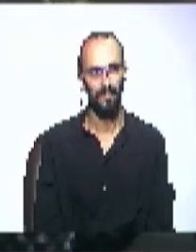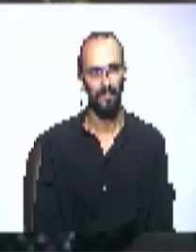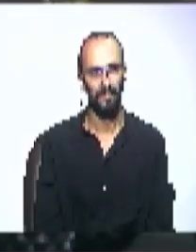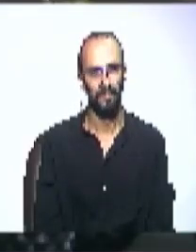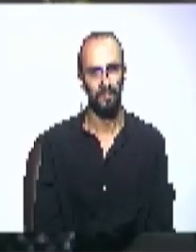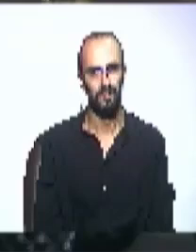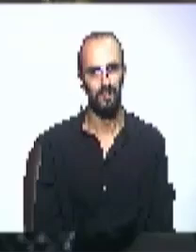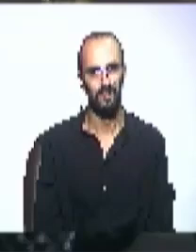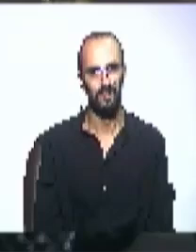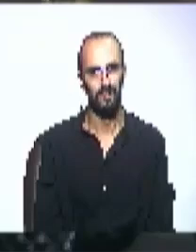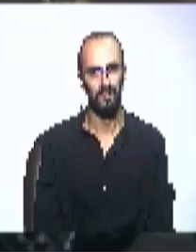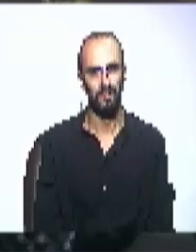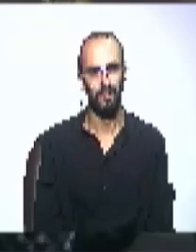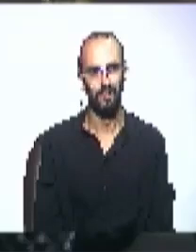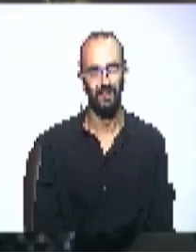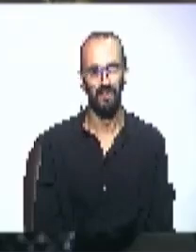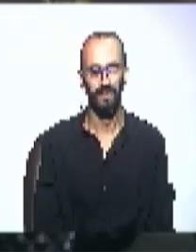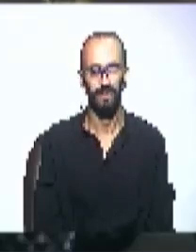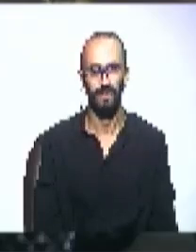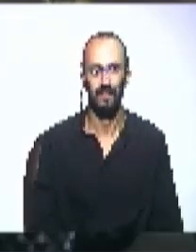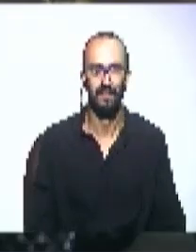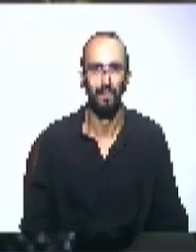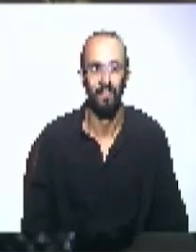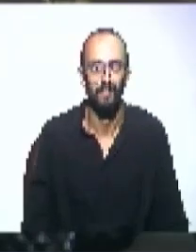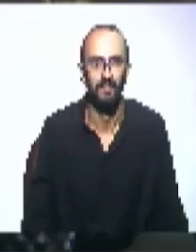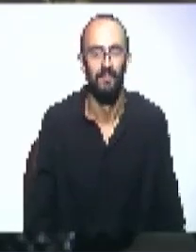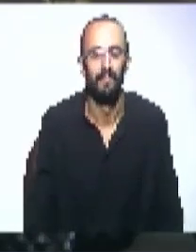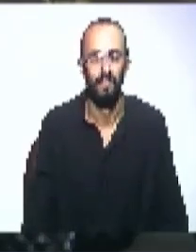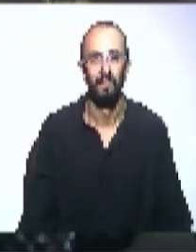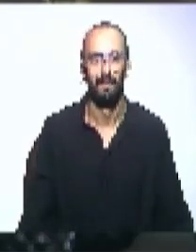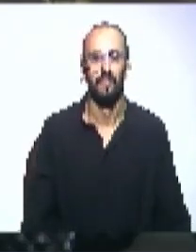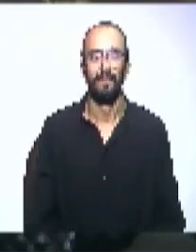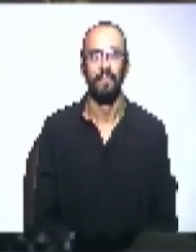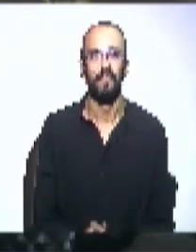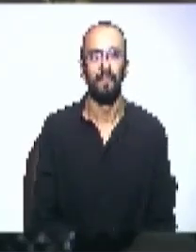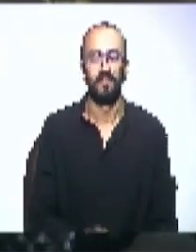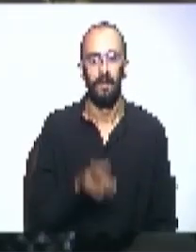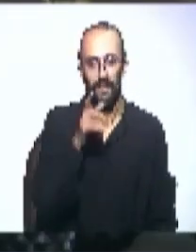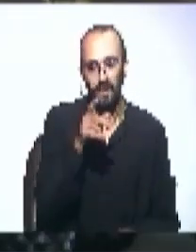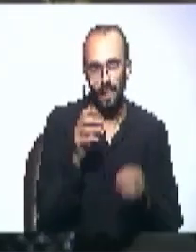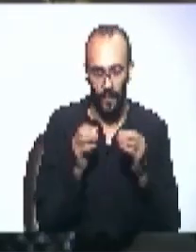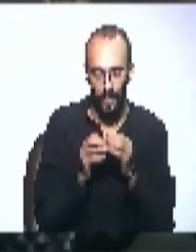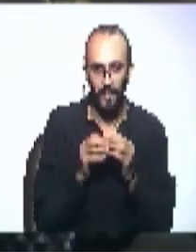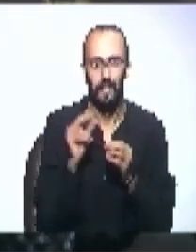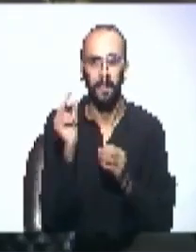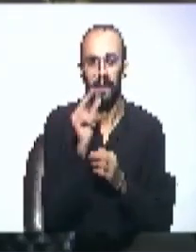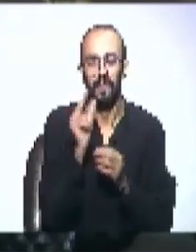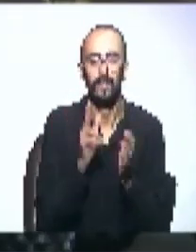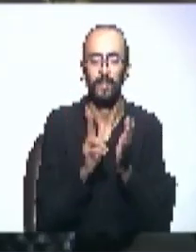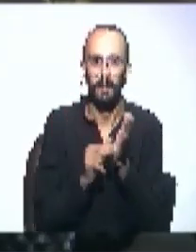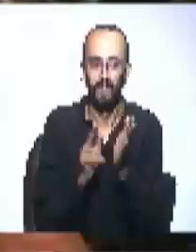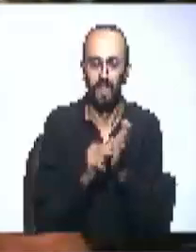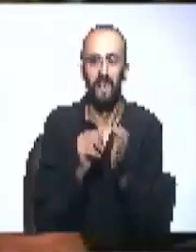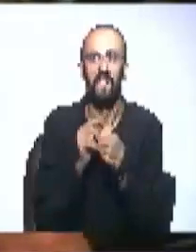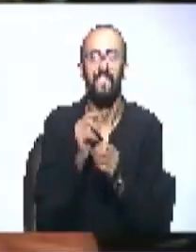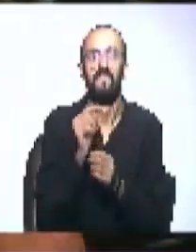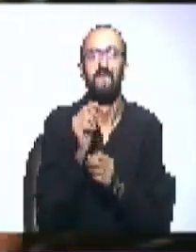طيب قول للناس بقى شايف الساندوتش ده كان ايه. بصي احنا قلنا الساندوتش ده كان بيض وجبنه وفلفل